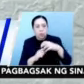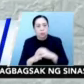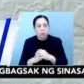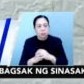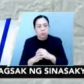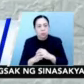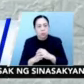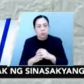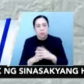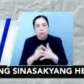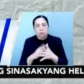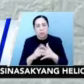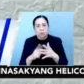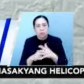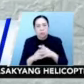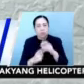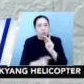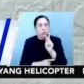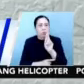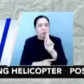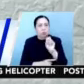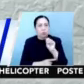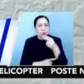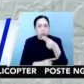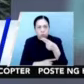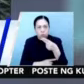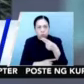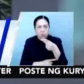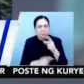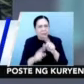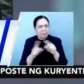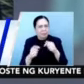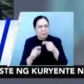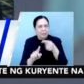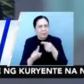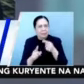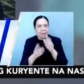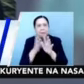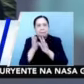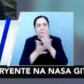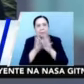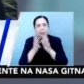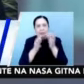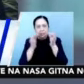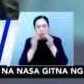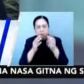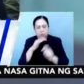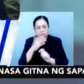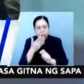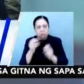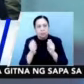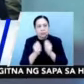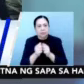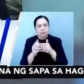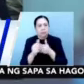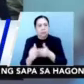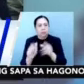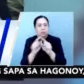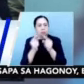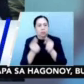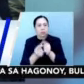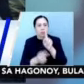yung kush, tsaka iba pang party drugs. Pitong tao ang inaresto, kabilang ang leader ng grupo at isang foreign